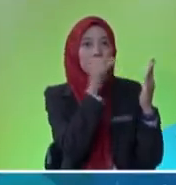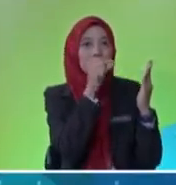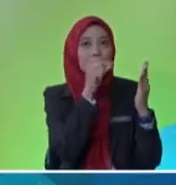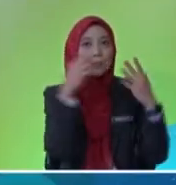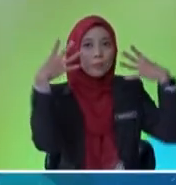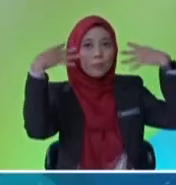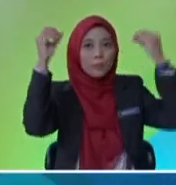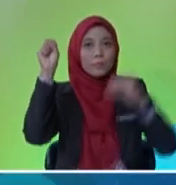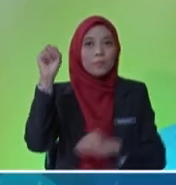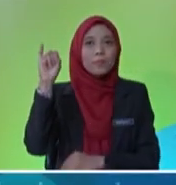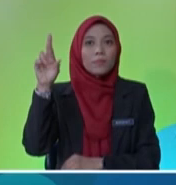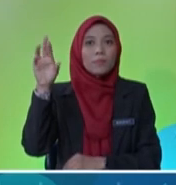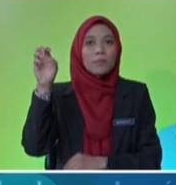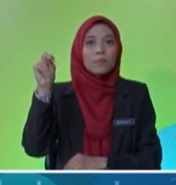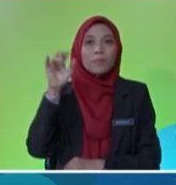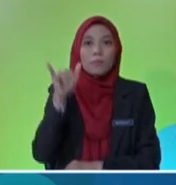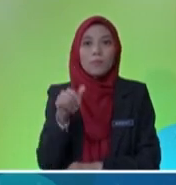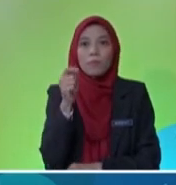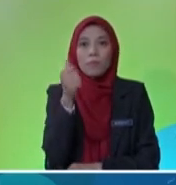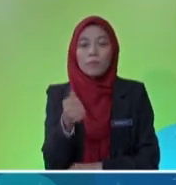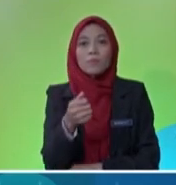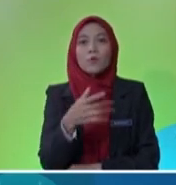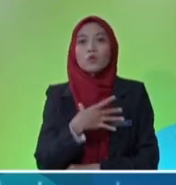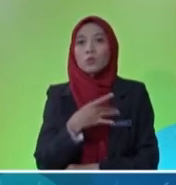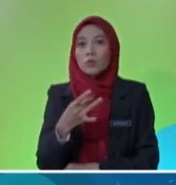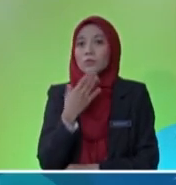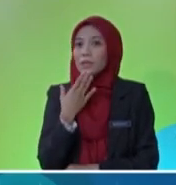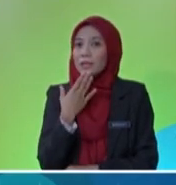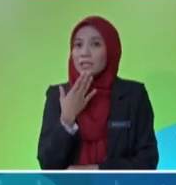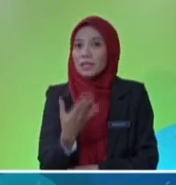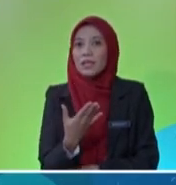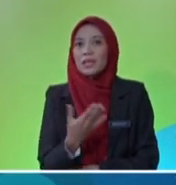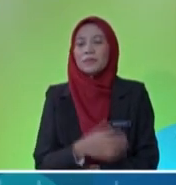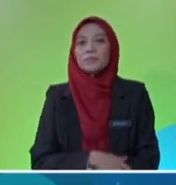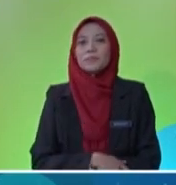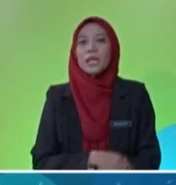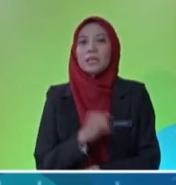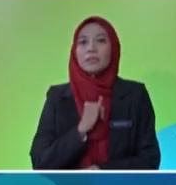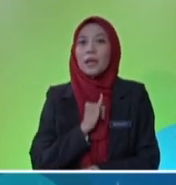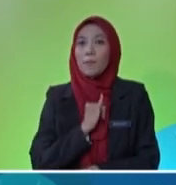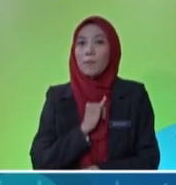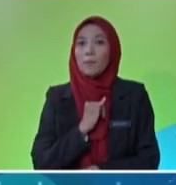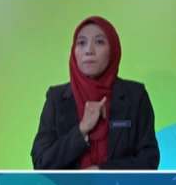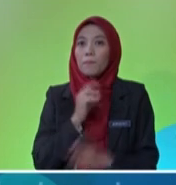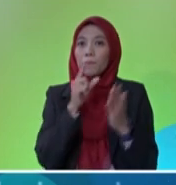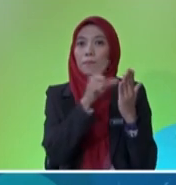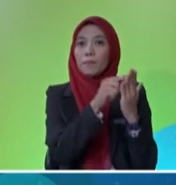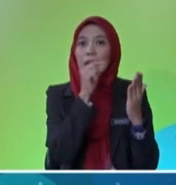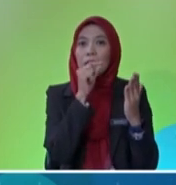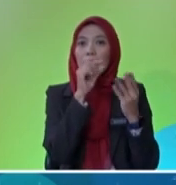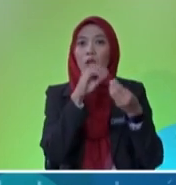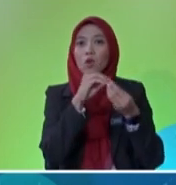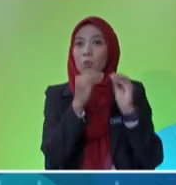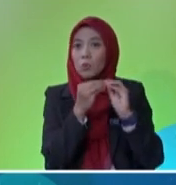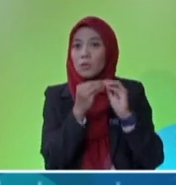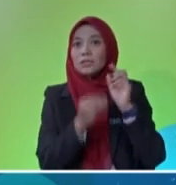sukai di-like Zaini Saya memilih kirim nomor